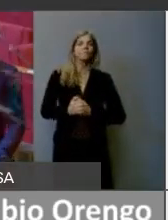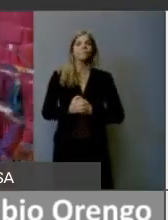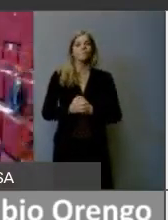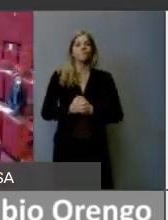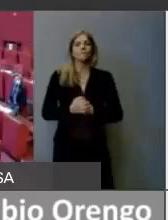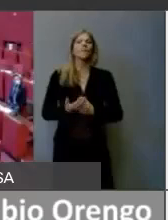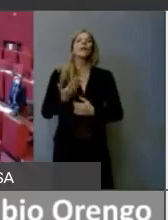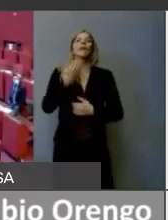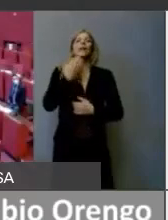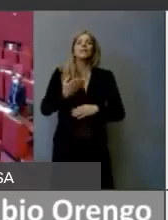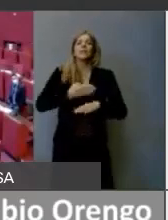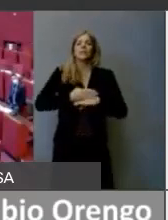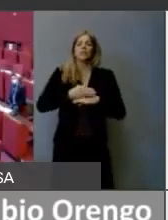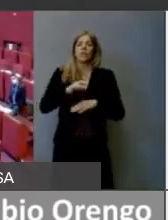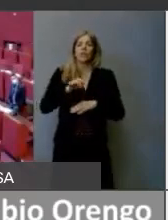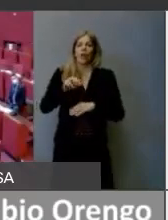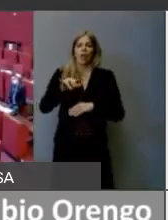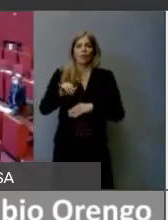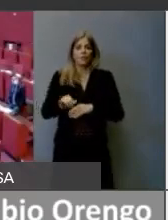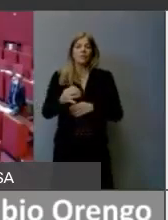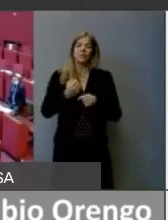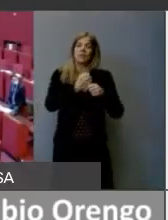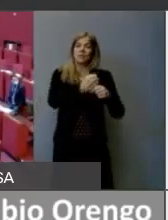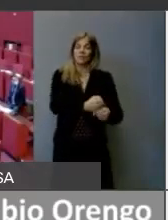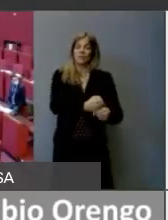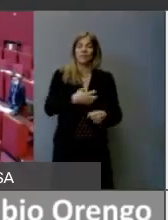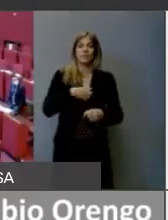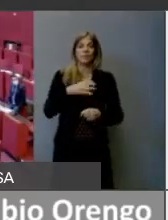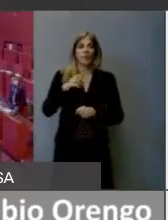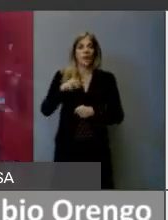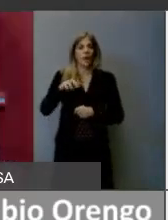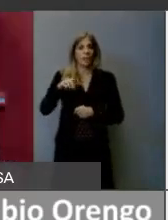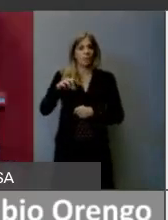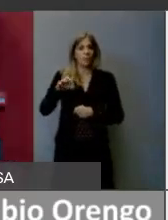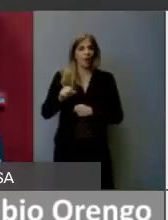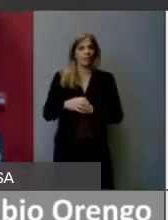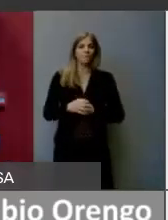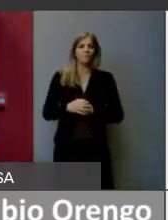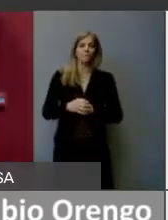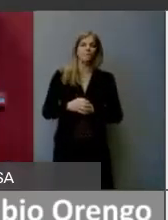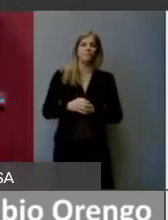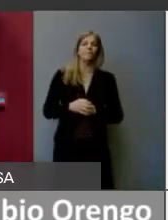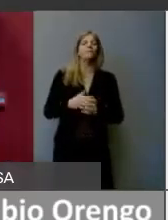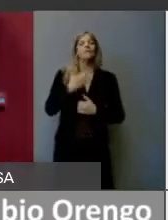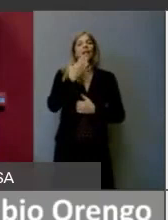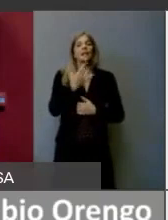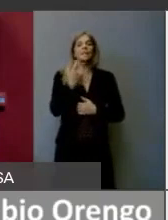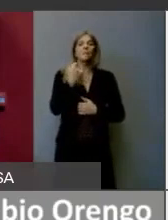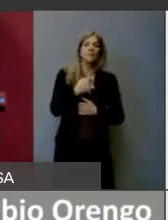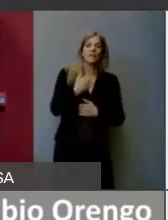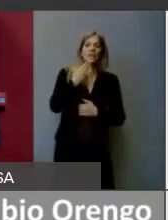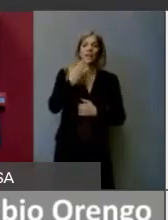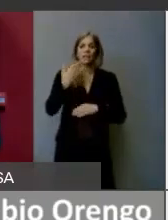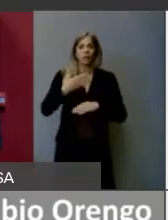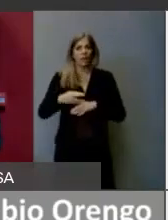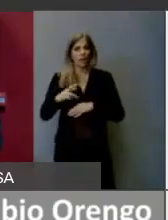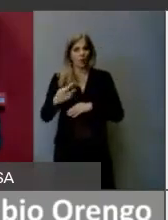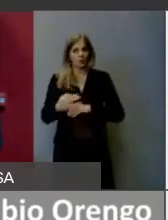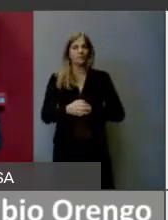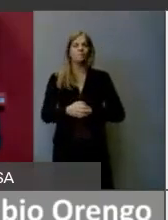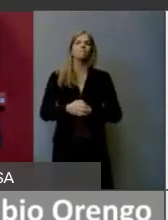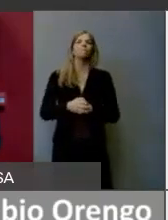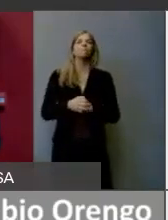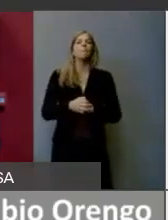Se consigliere Rossi, prego Assessore Campo. Grazie Presidente, grazie consigliere Rossi.